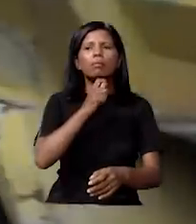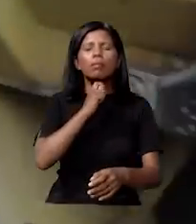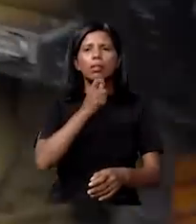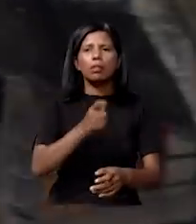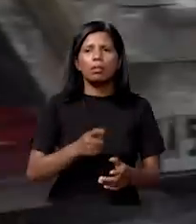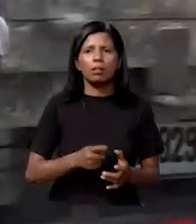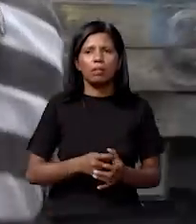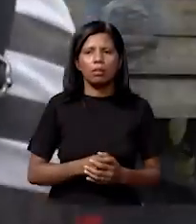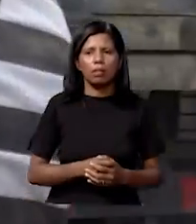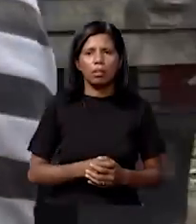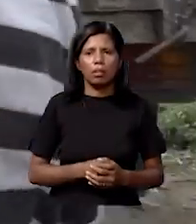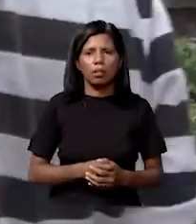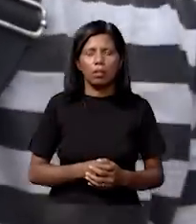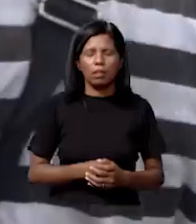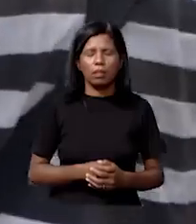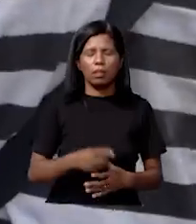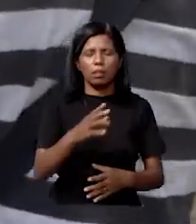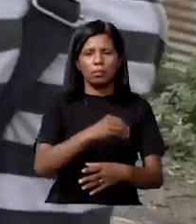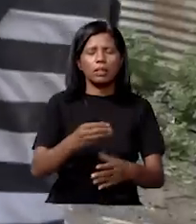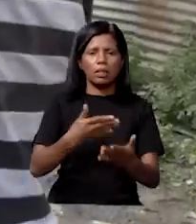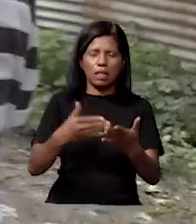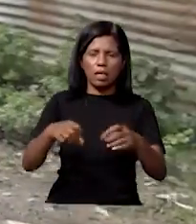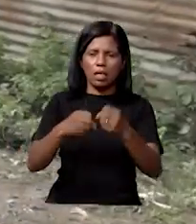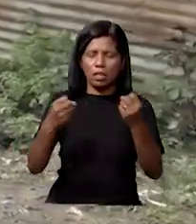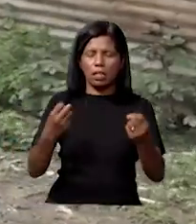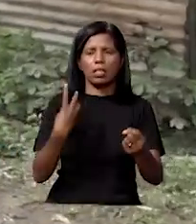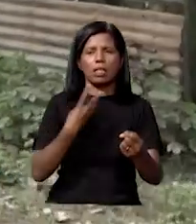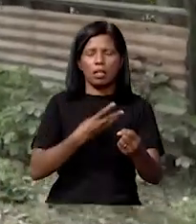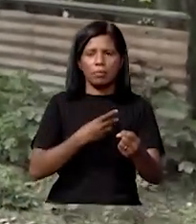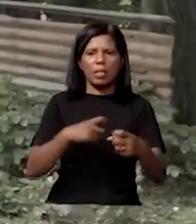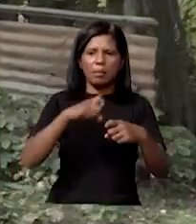pokoknya masa sirnam hili hotu. Besi,